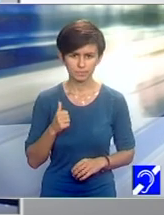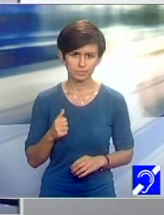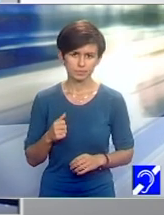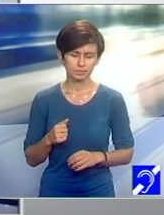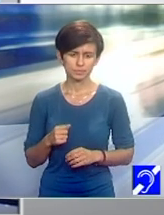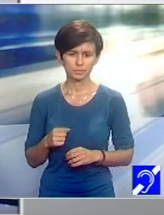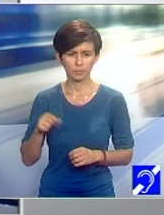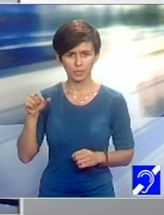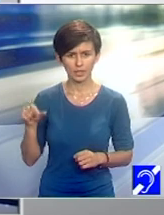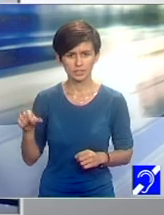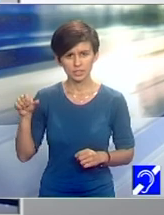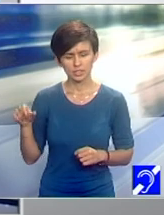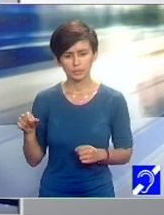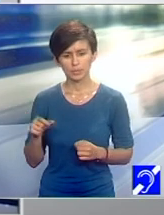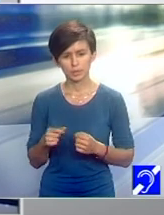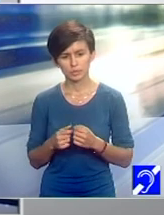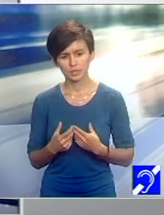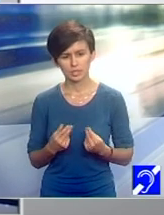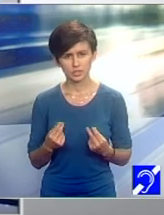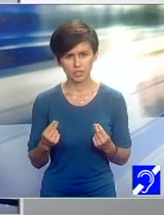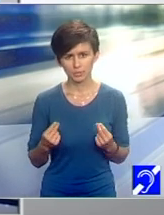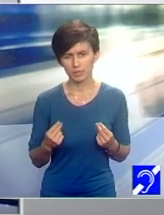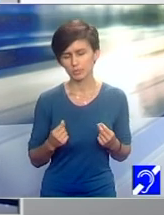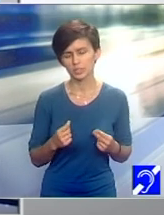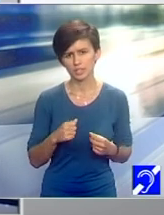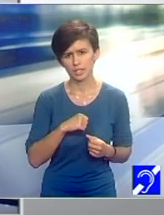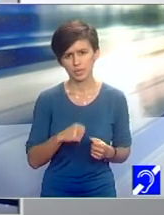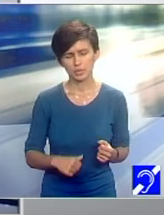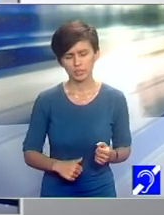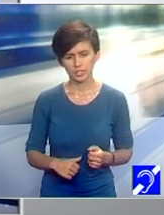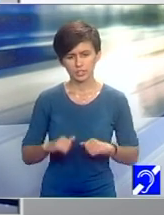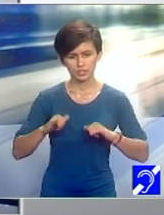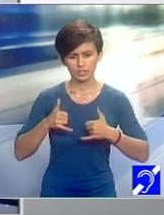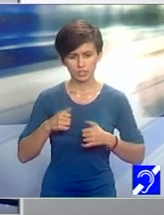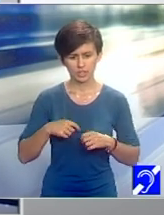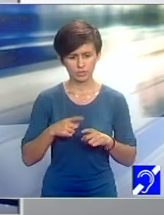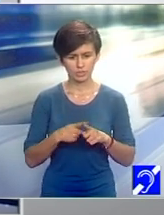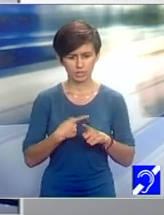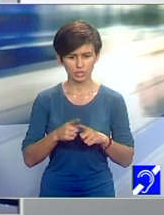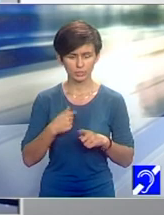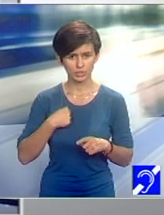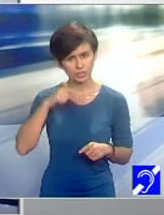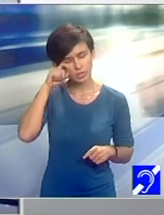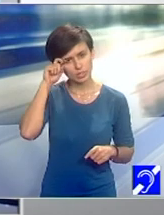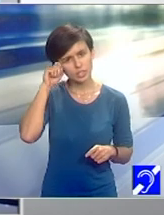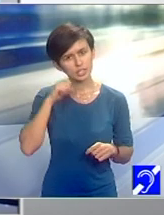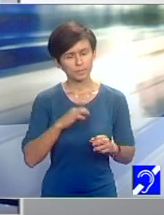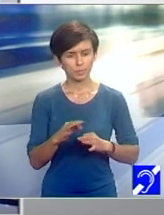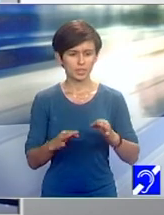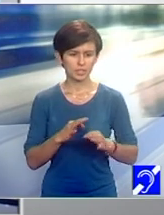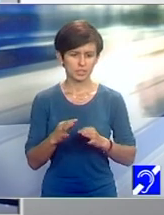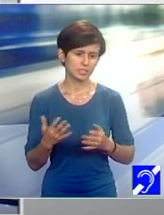cariere diferite. Acum, în cazul romilor, cred că tradițiile